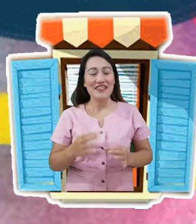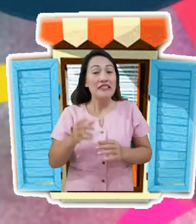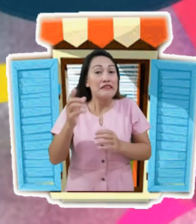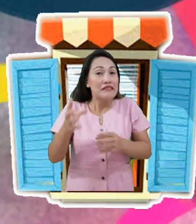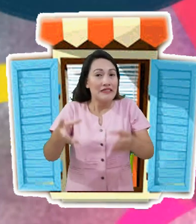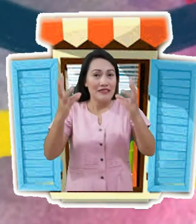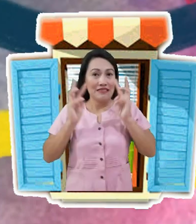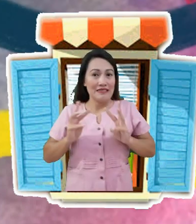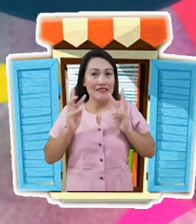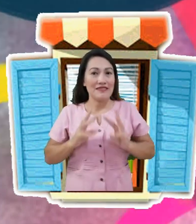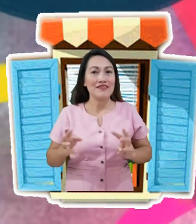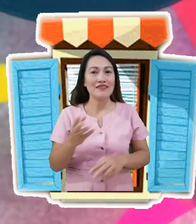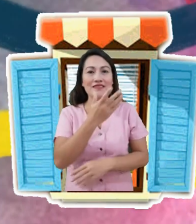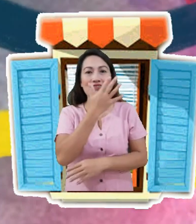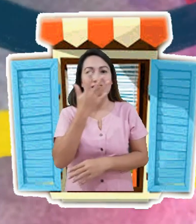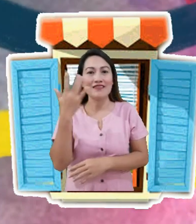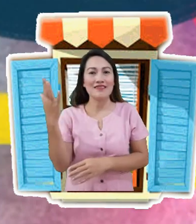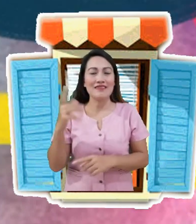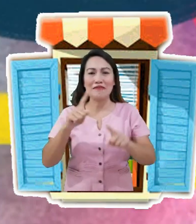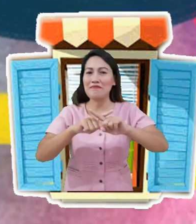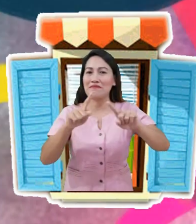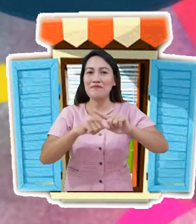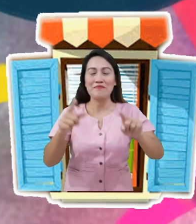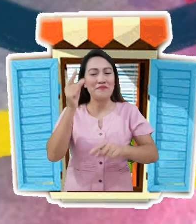at kakaibang ipit.